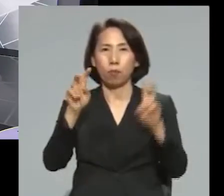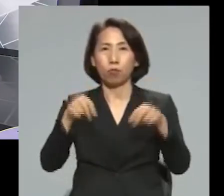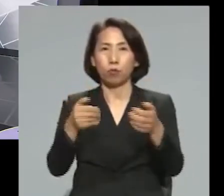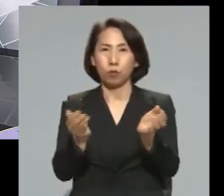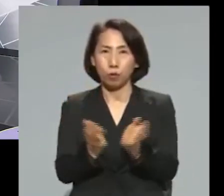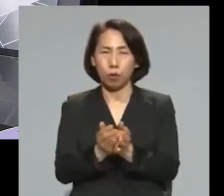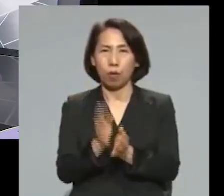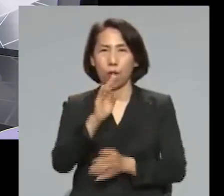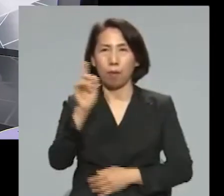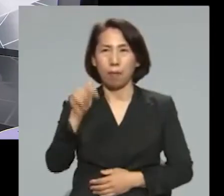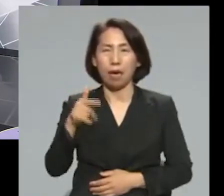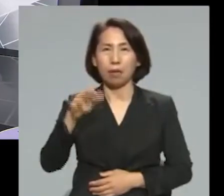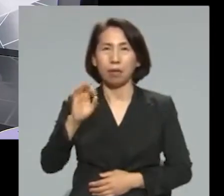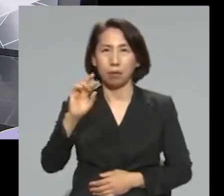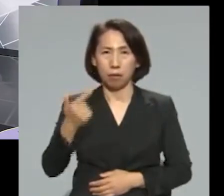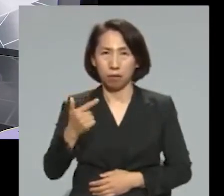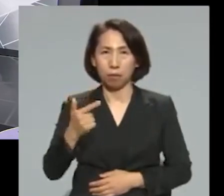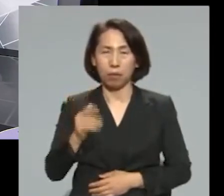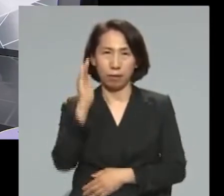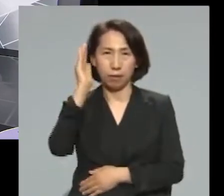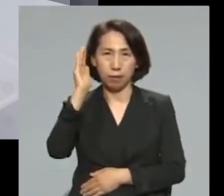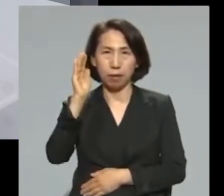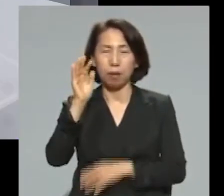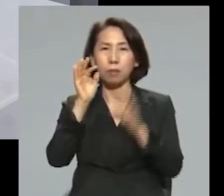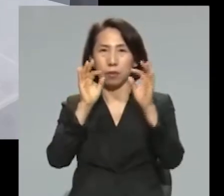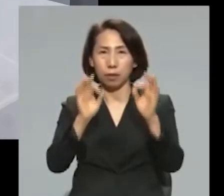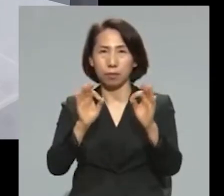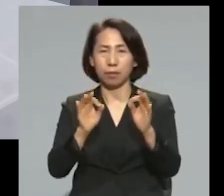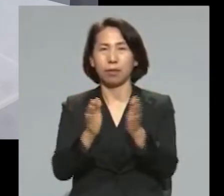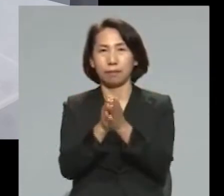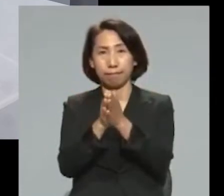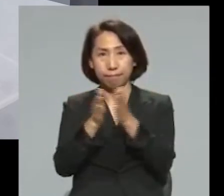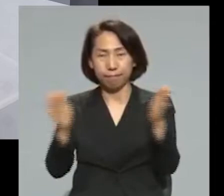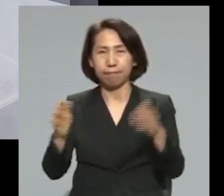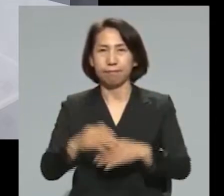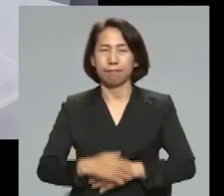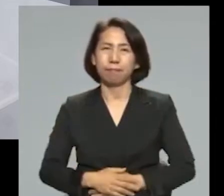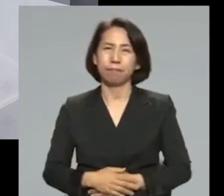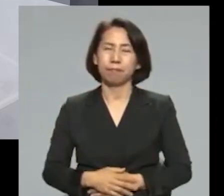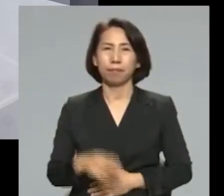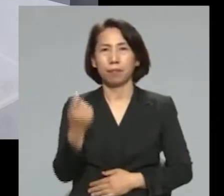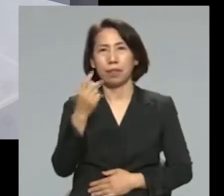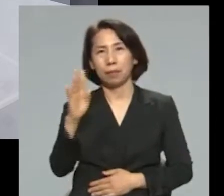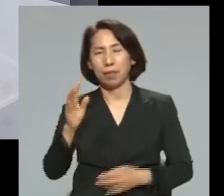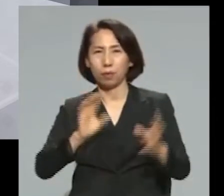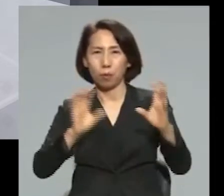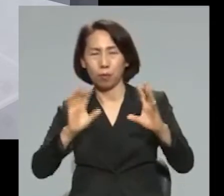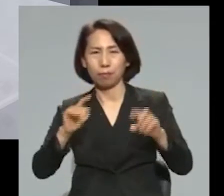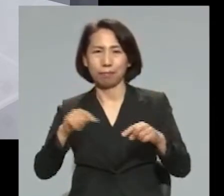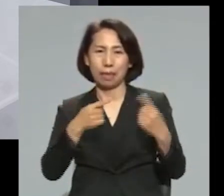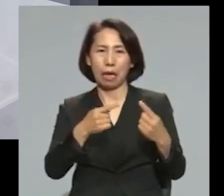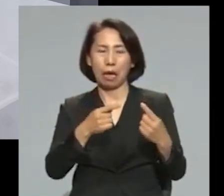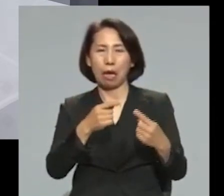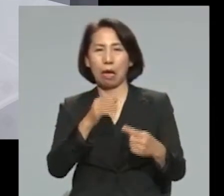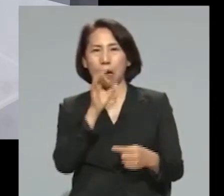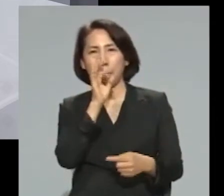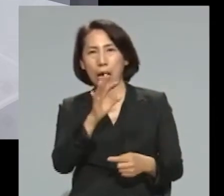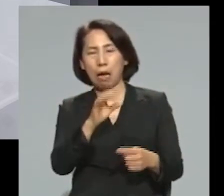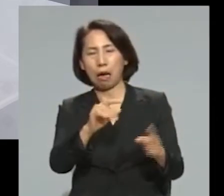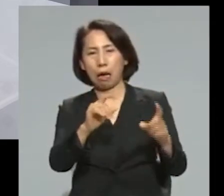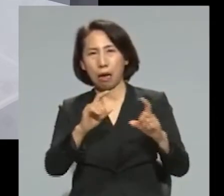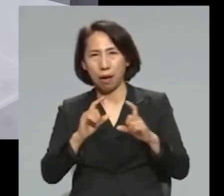박정현 후보의 연설을 듣겠습니다. 시작하시죠. TV 토론 참석 불가 통보를